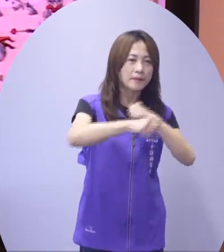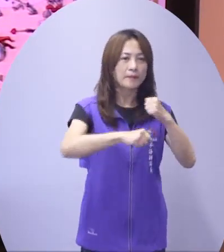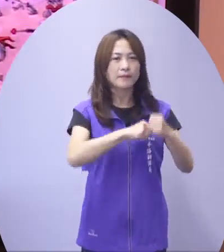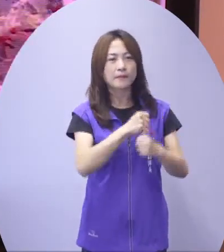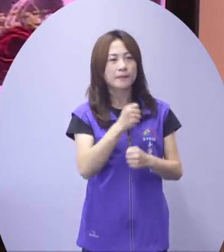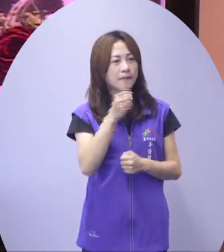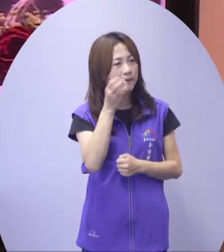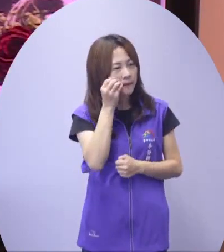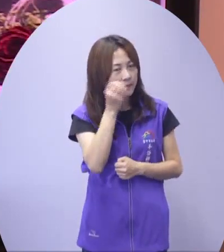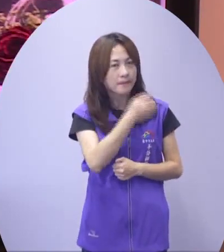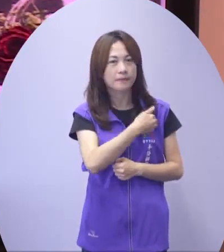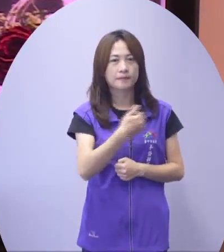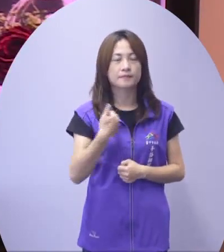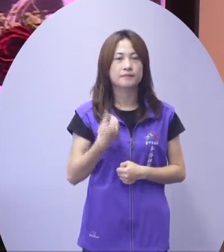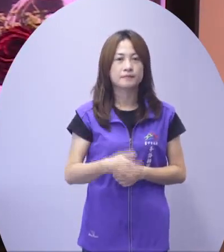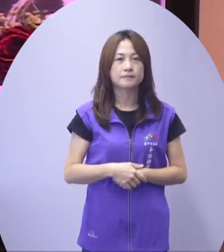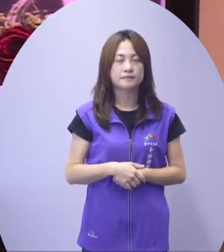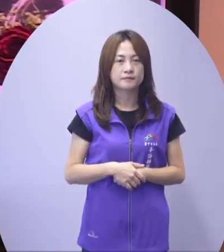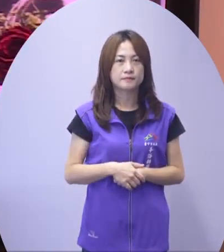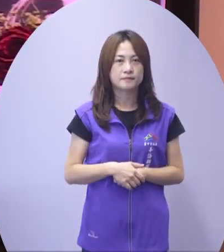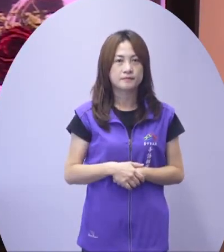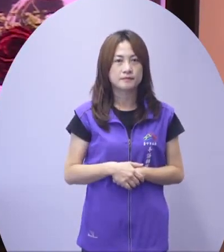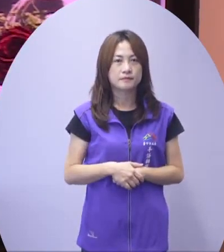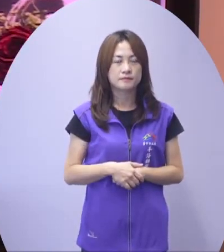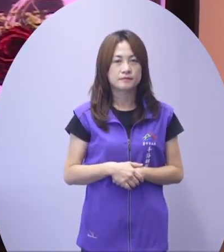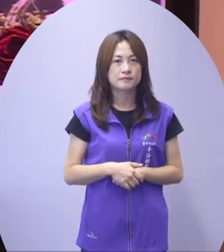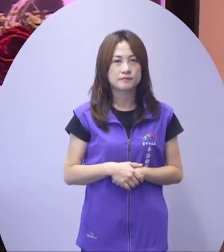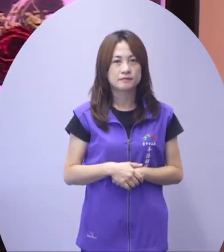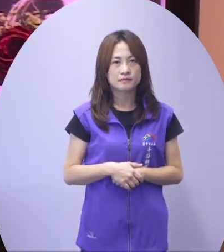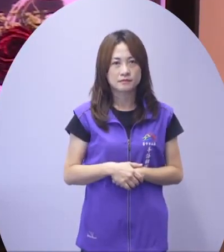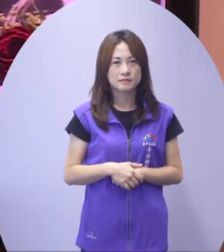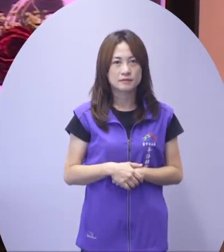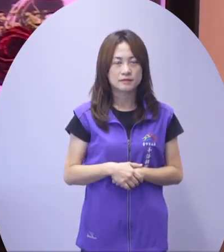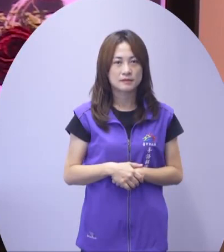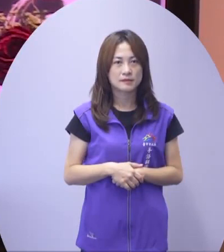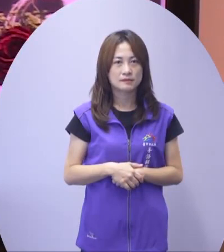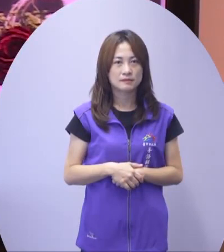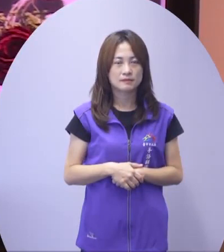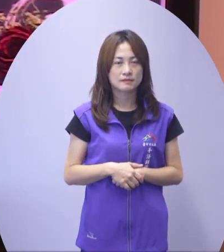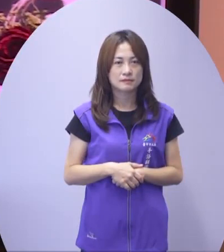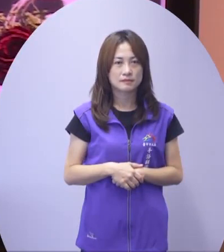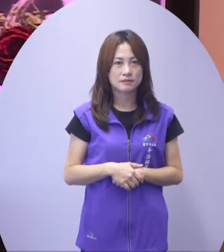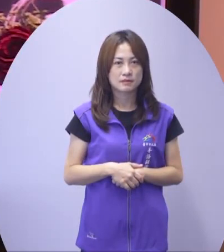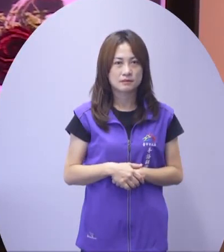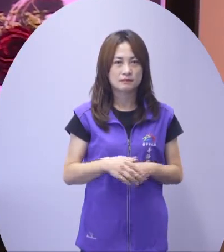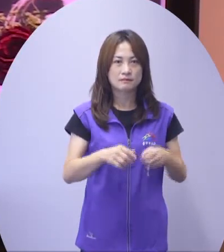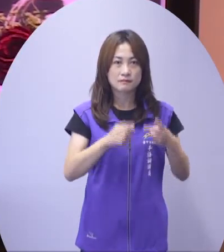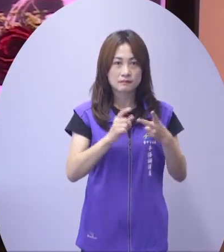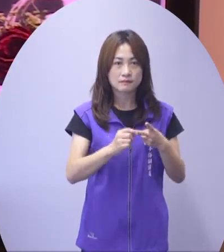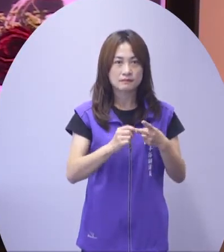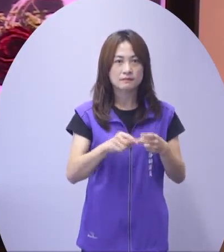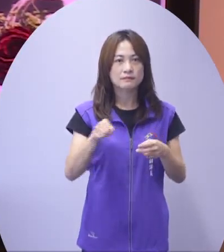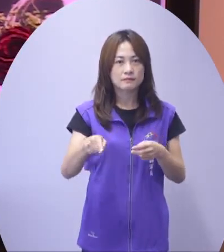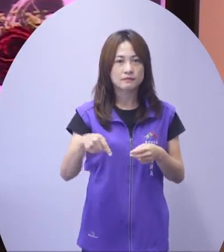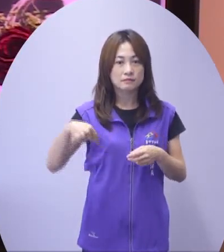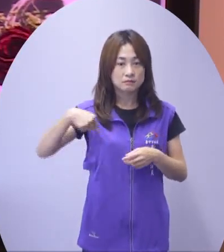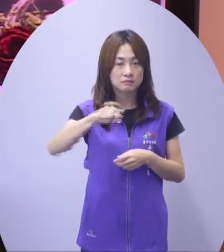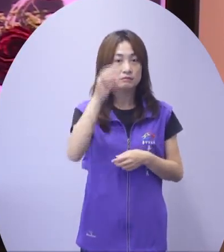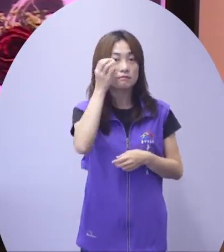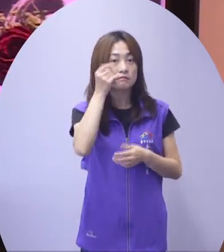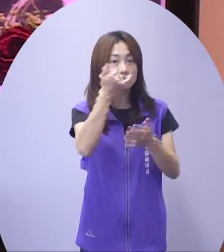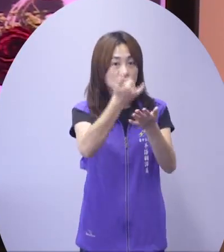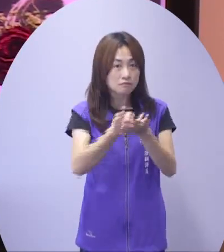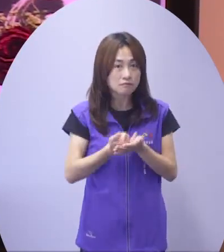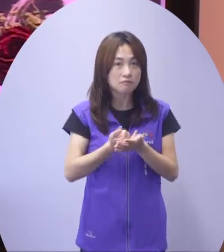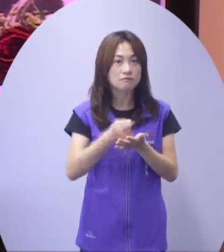就可以看到了。好，那刚刚也提到了这些重点。那么除此之外呢，游客就是爱丽丝哦。那在